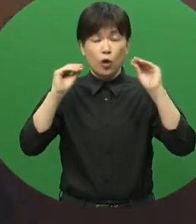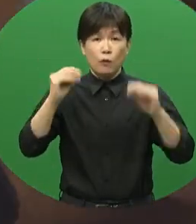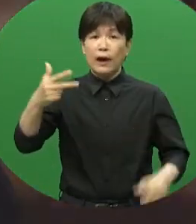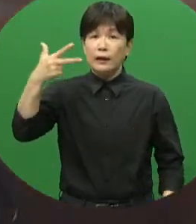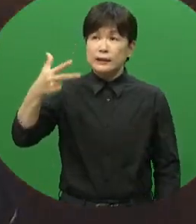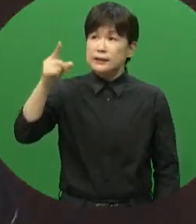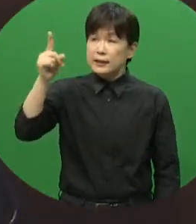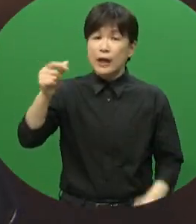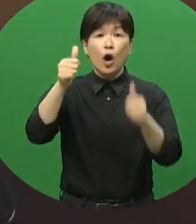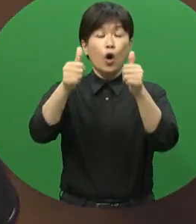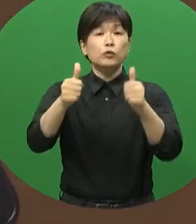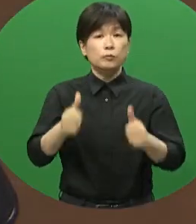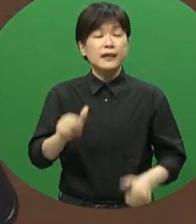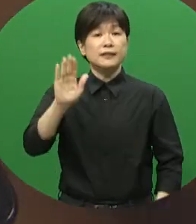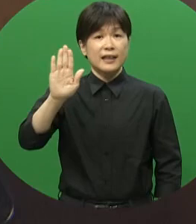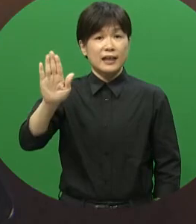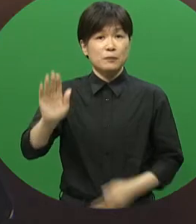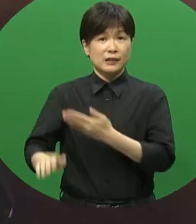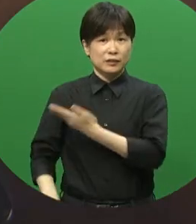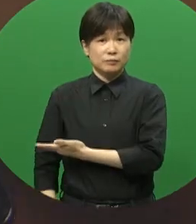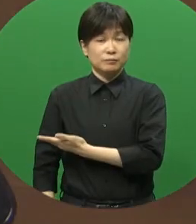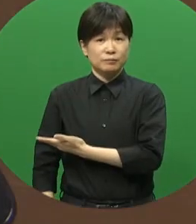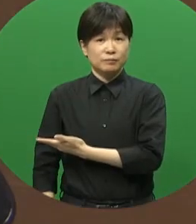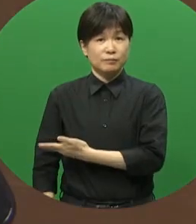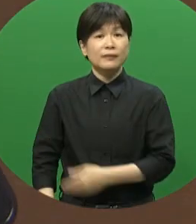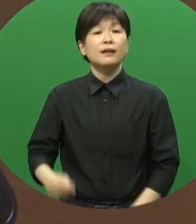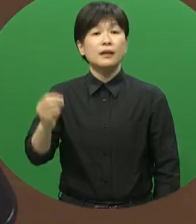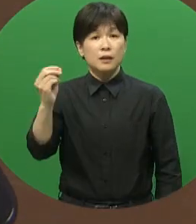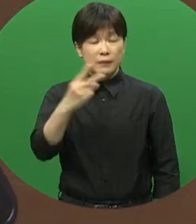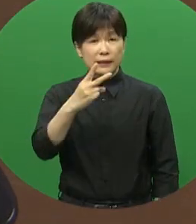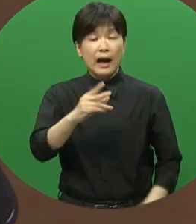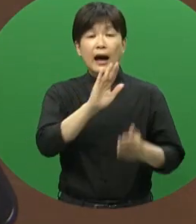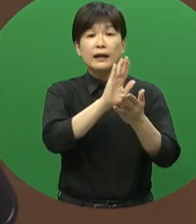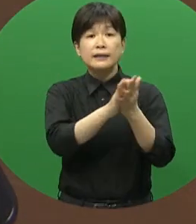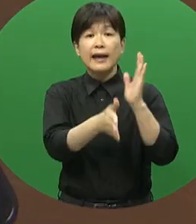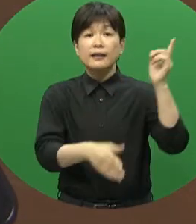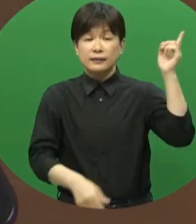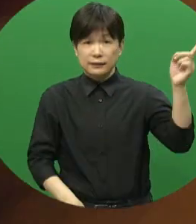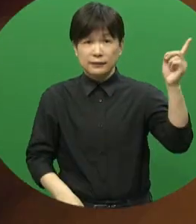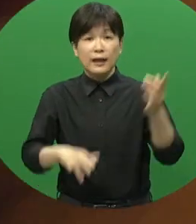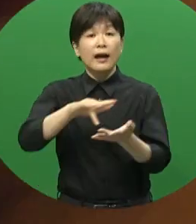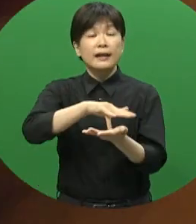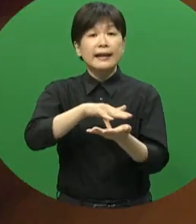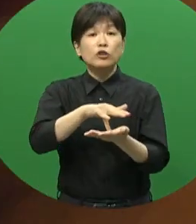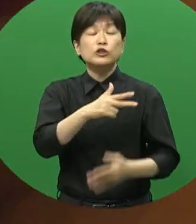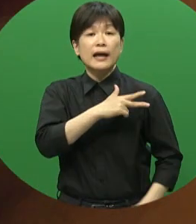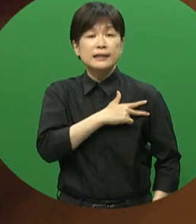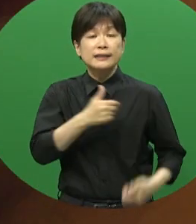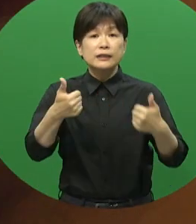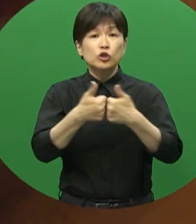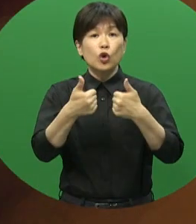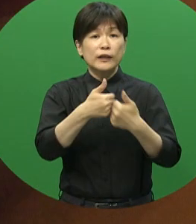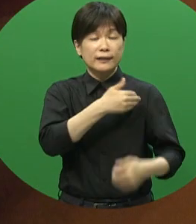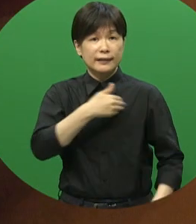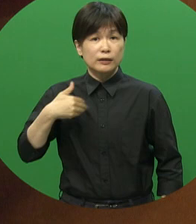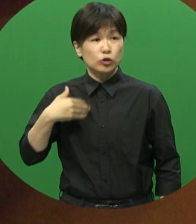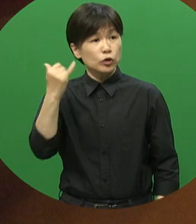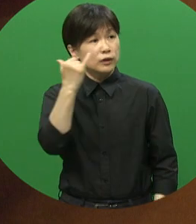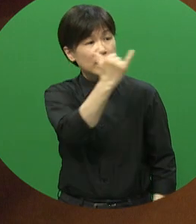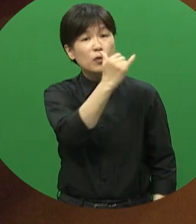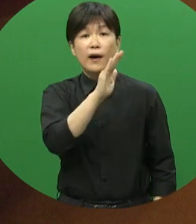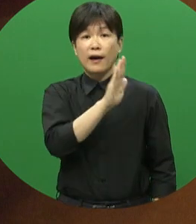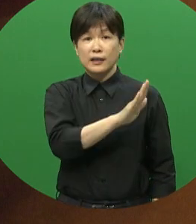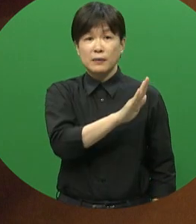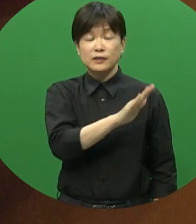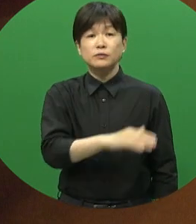報は北九州市のホームページに掲載されていますのでご覧ください。また医学的な相談ができ